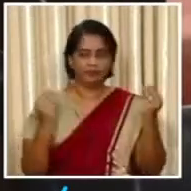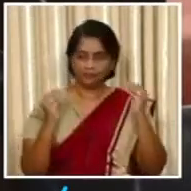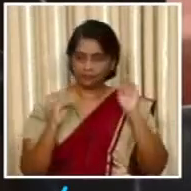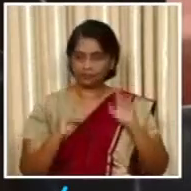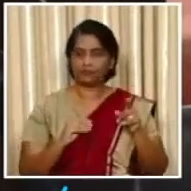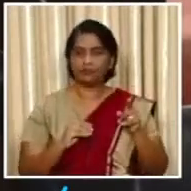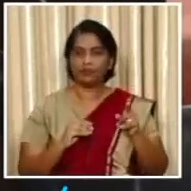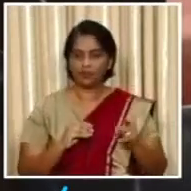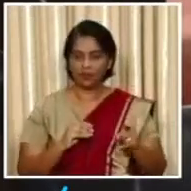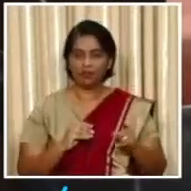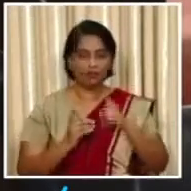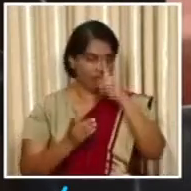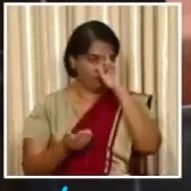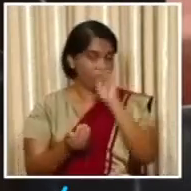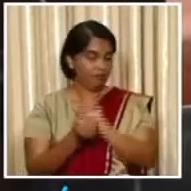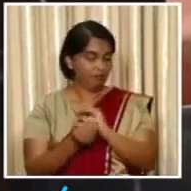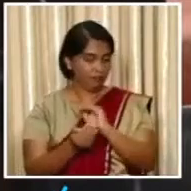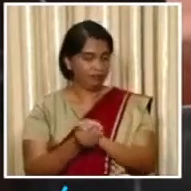கொள்ளலாம் என்ற